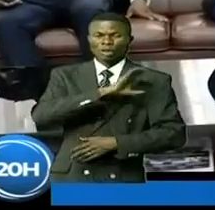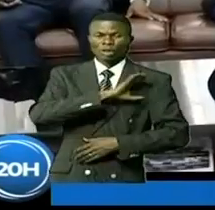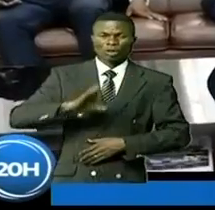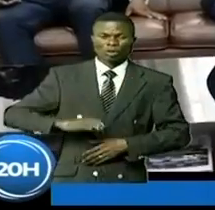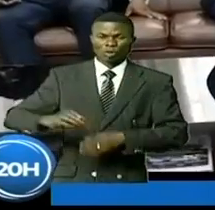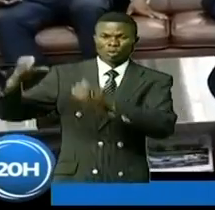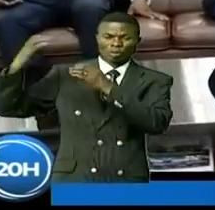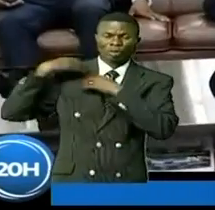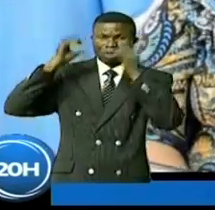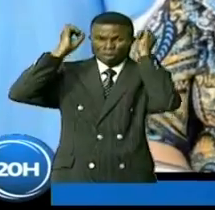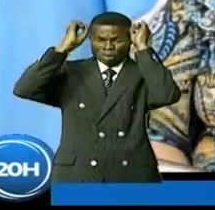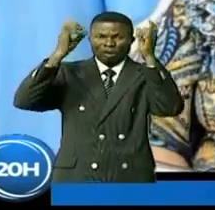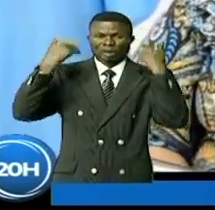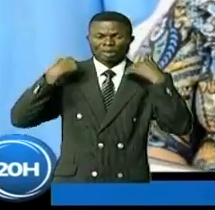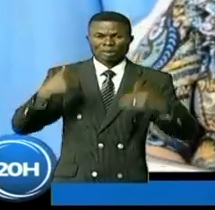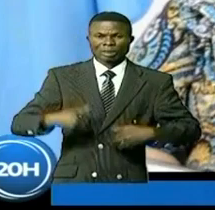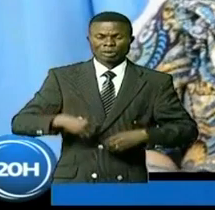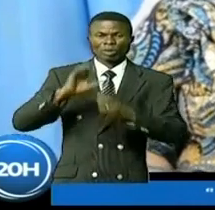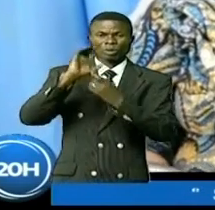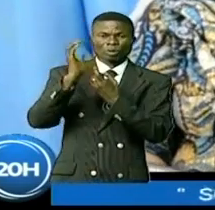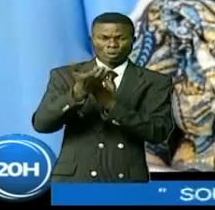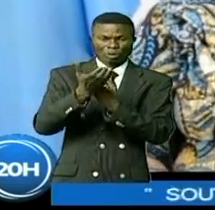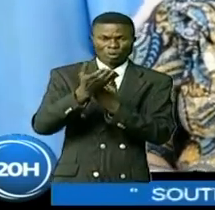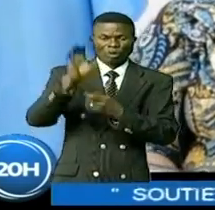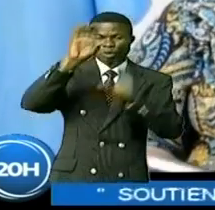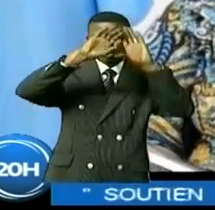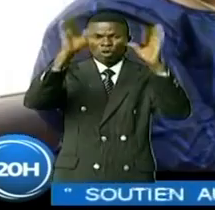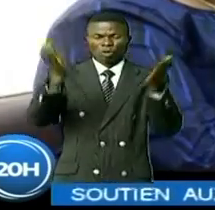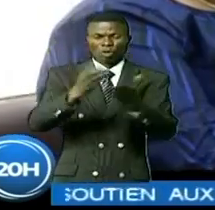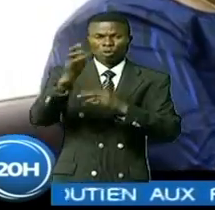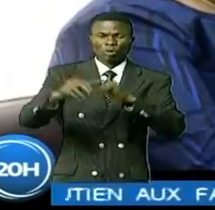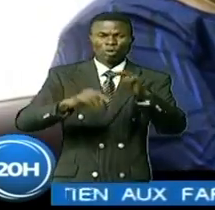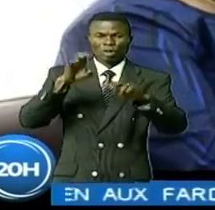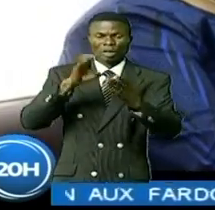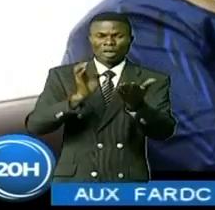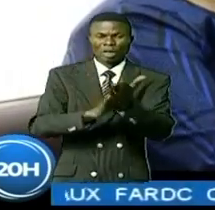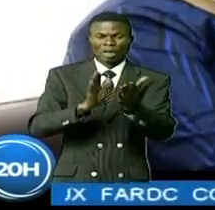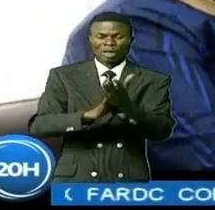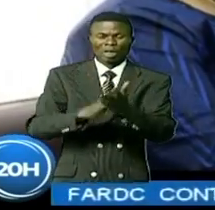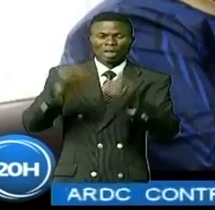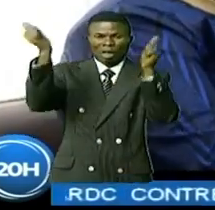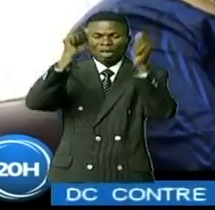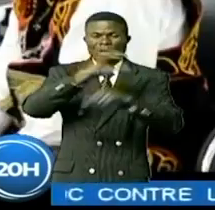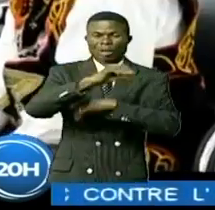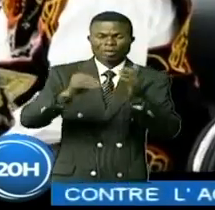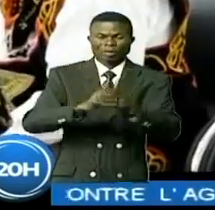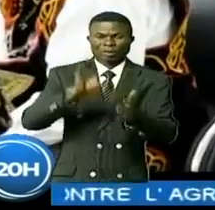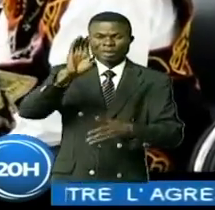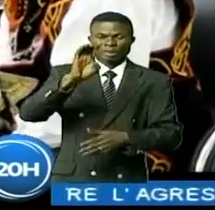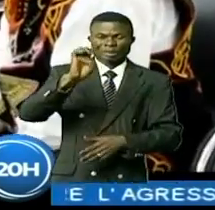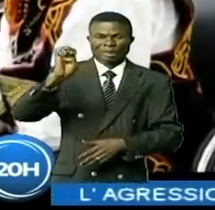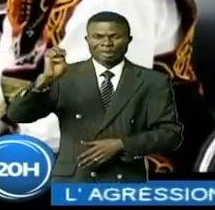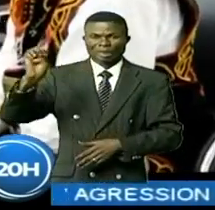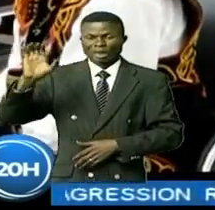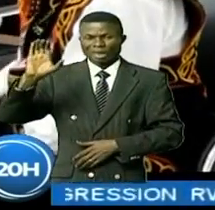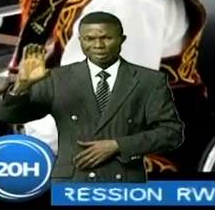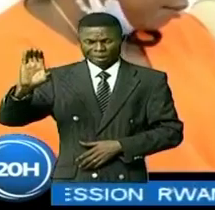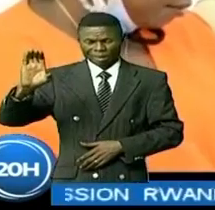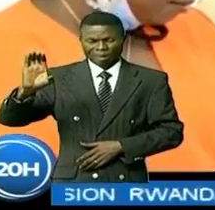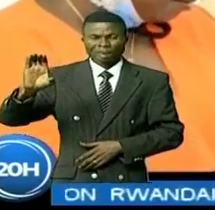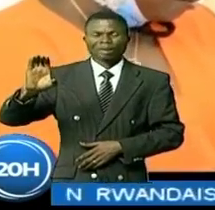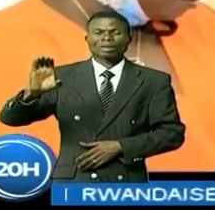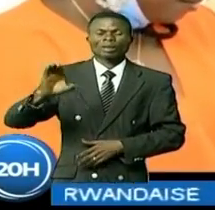de l'éducation, santé et culture à la communauté économique des États de l'Afrique centrale, CEAC, Yvette